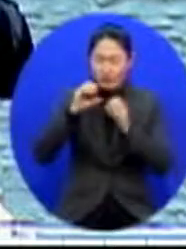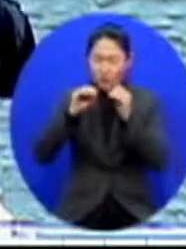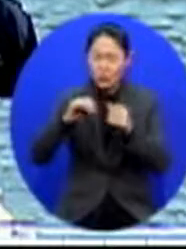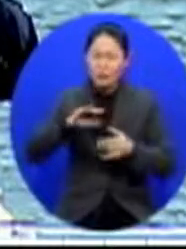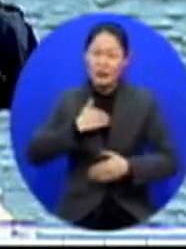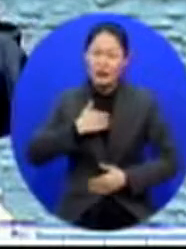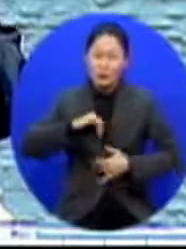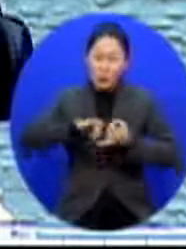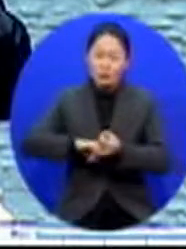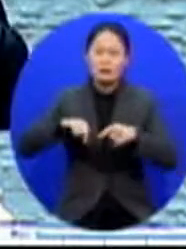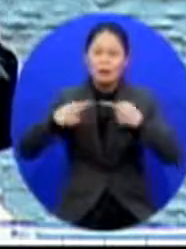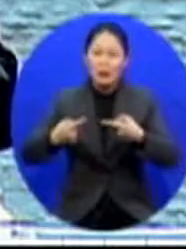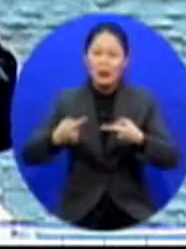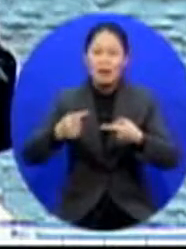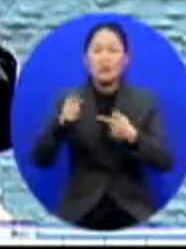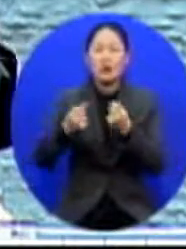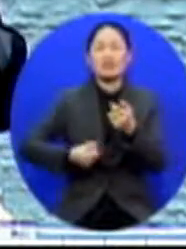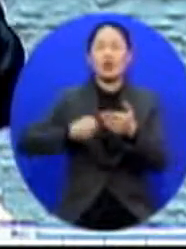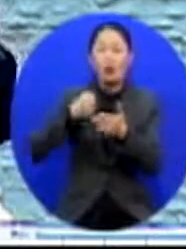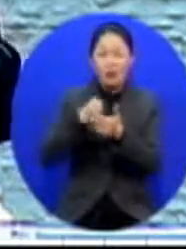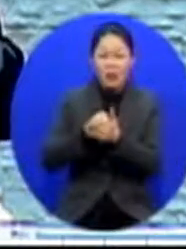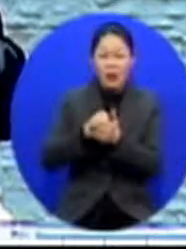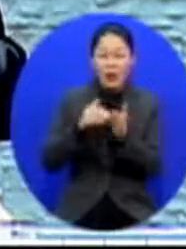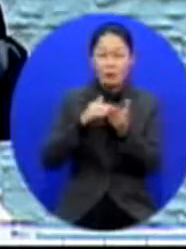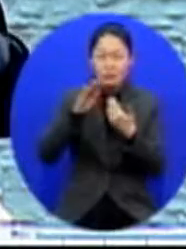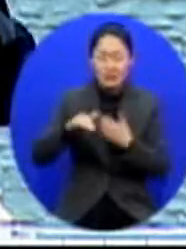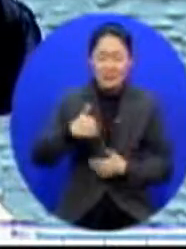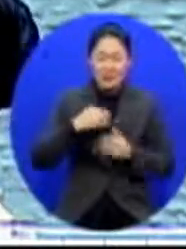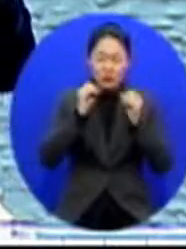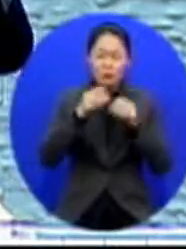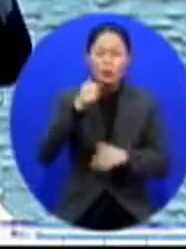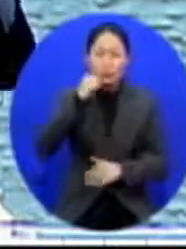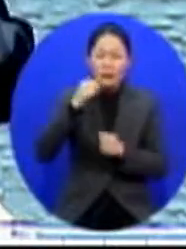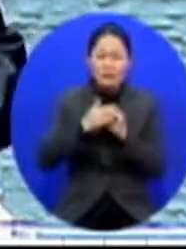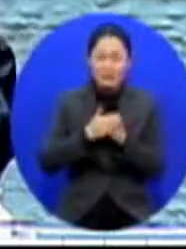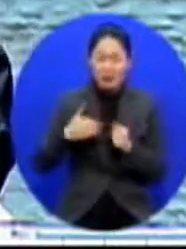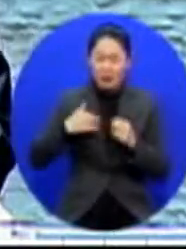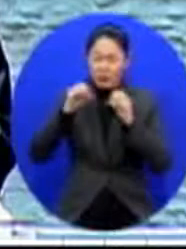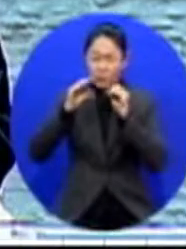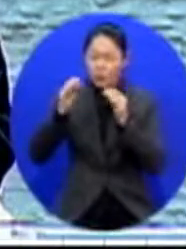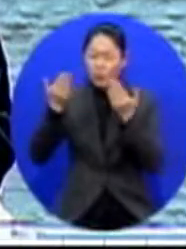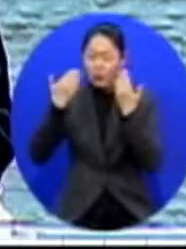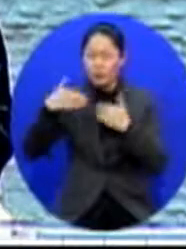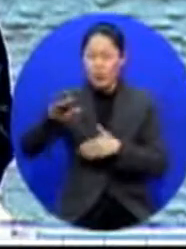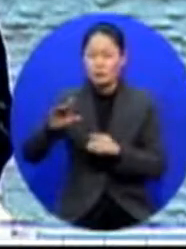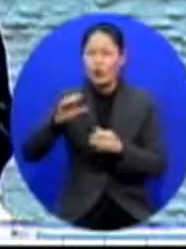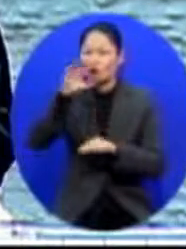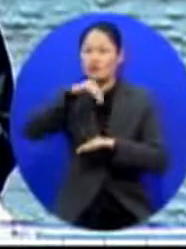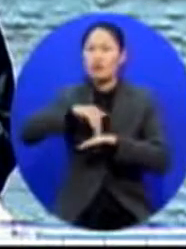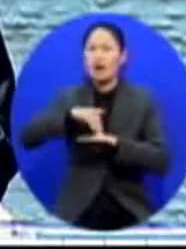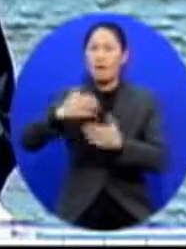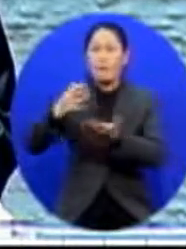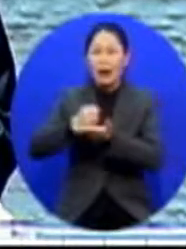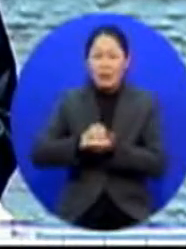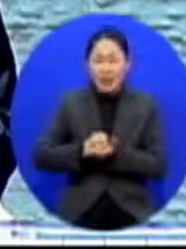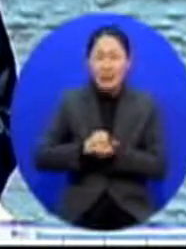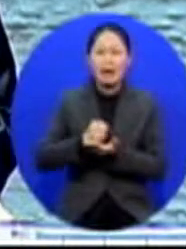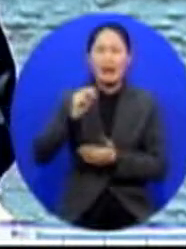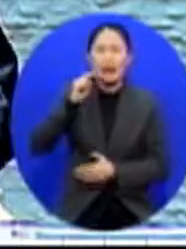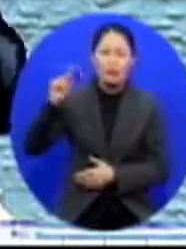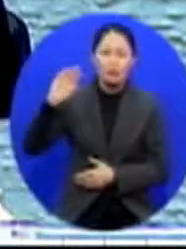반드시 가 이런 결단을 하고 나 전도 잘 못하니까 전도 학교 가서 훈련도 받아야지 이런분들이